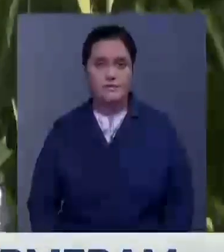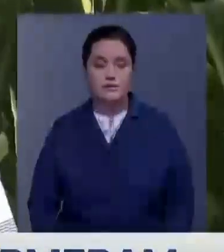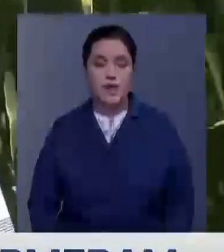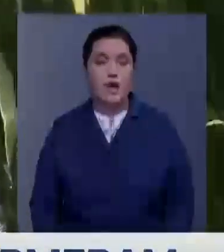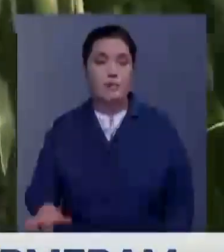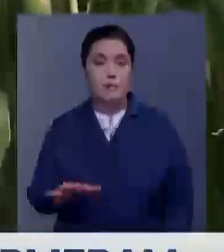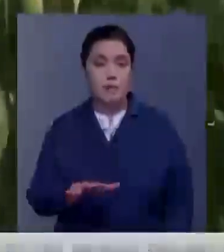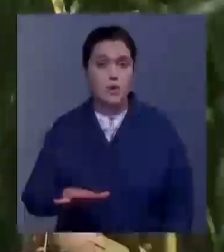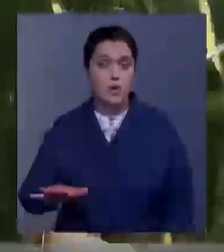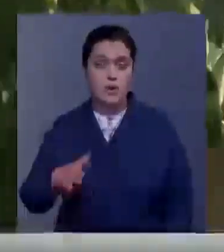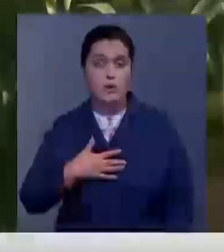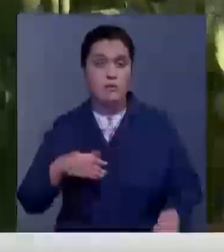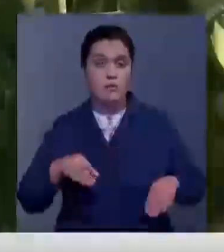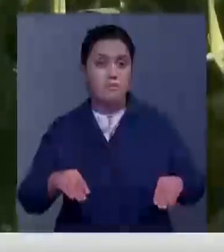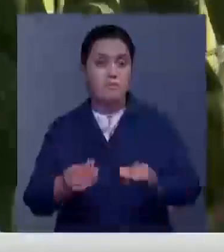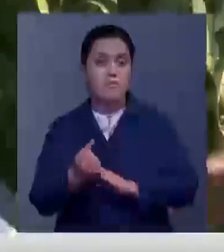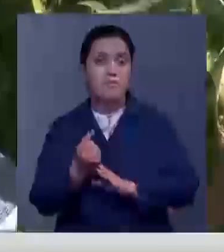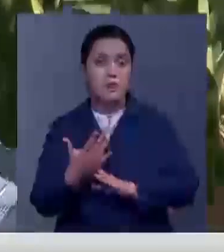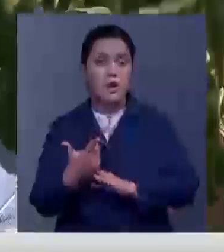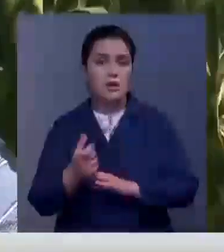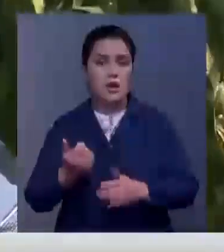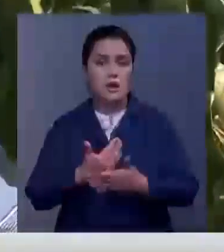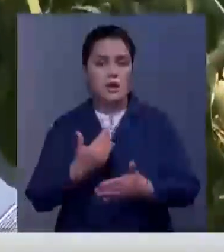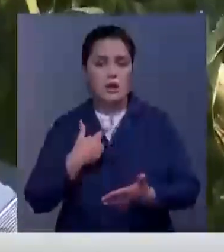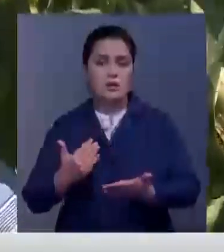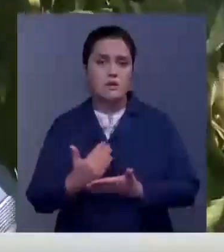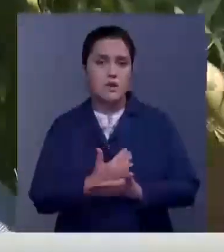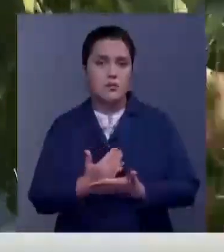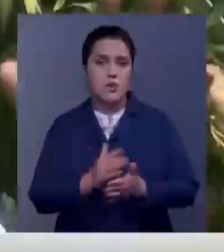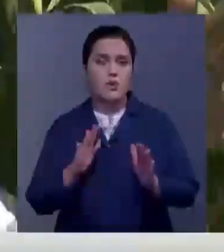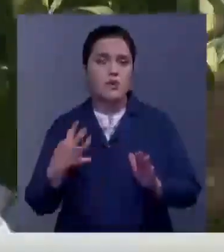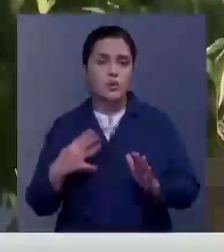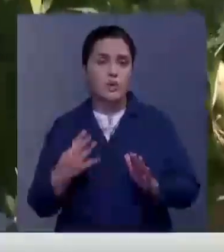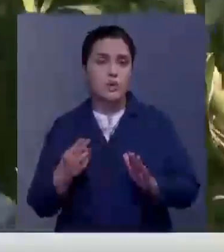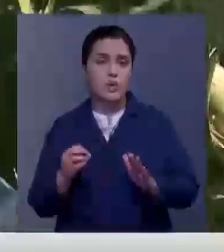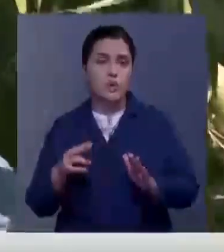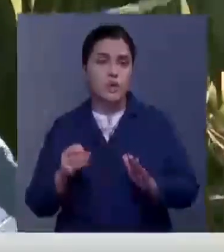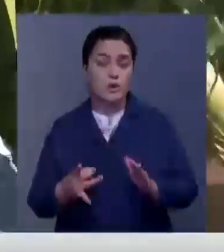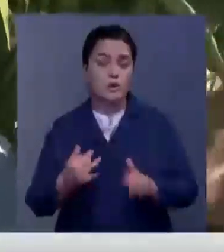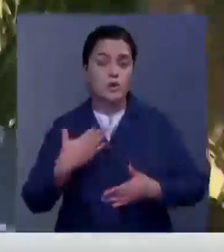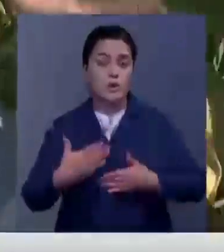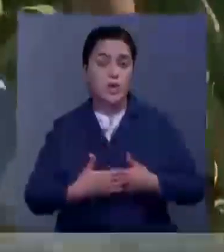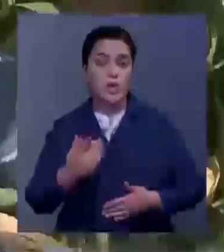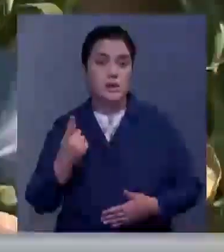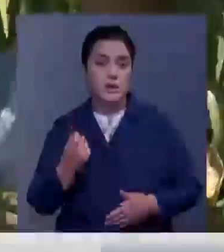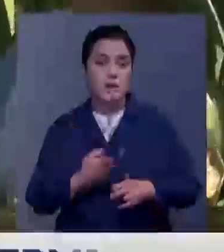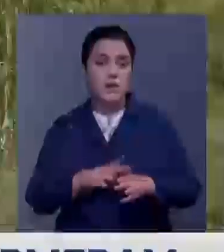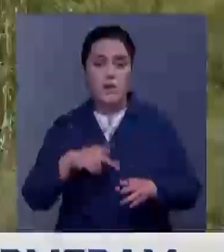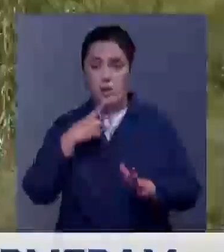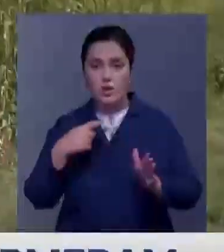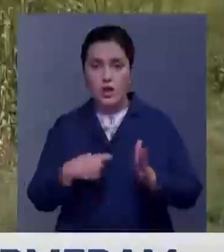Площадь моего поля 15 гектаров. Раньше я собирал максимум 40 центнеров кукурузы, а теперь около 100. Все это благодаря